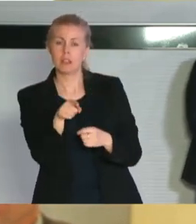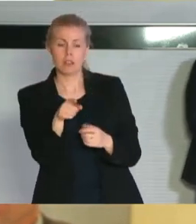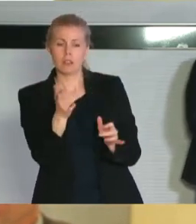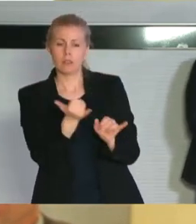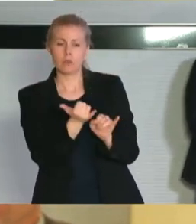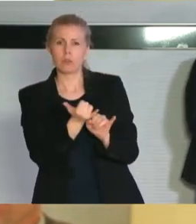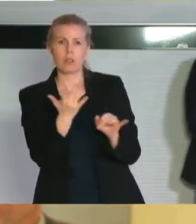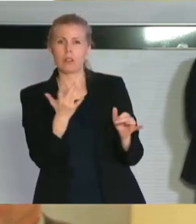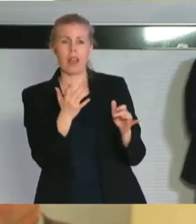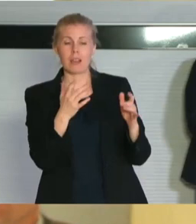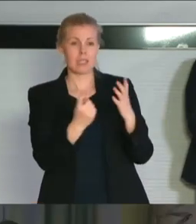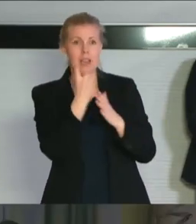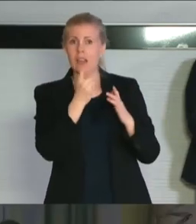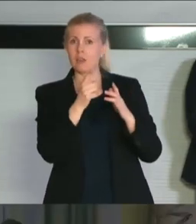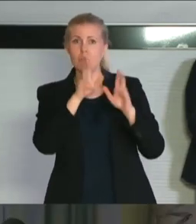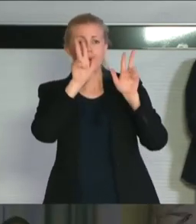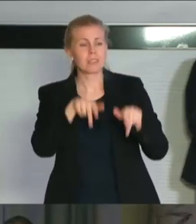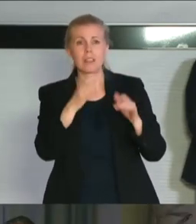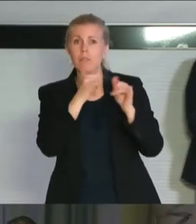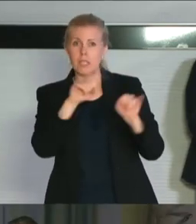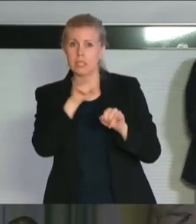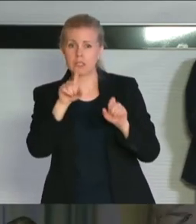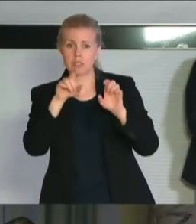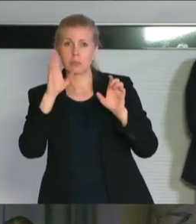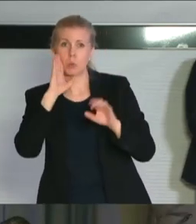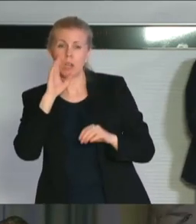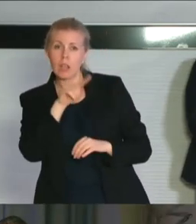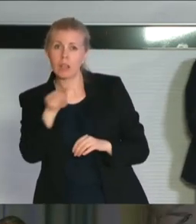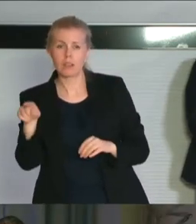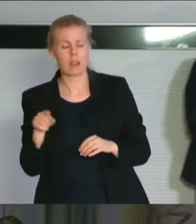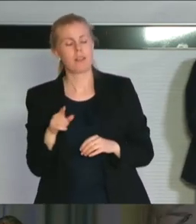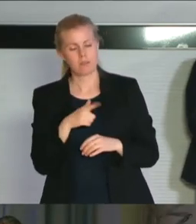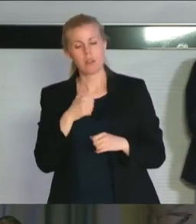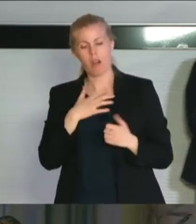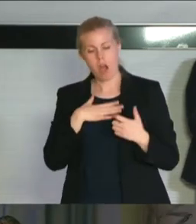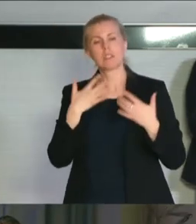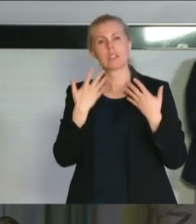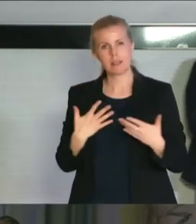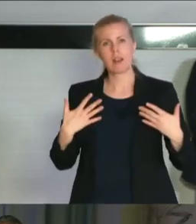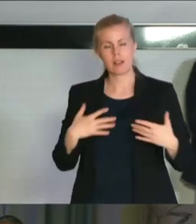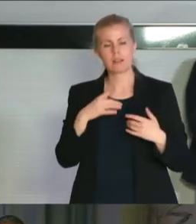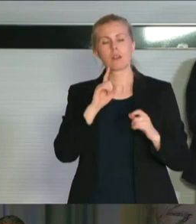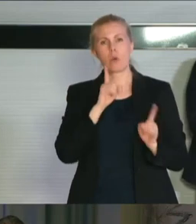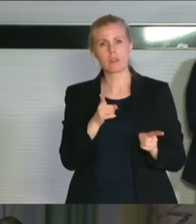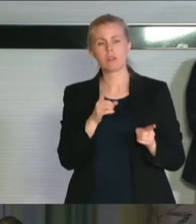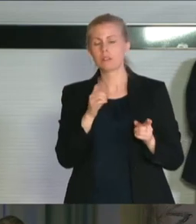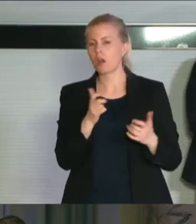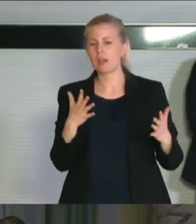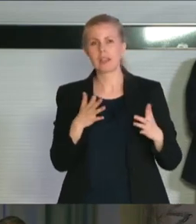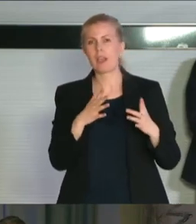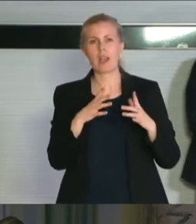på fritidsbolig uansett? Nå er det sånn at vi har et generelt råd som jeg håper alle følger, nemlig at vi skal unngå unødvendige